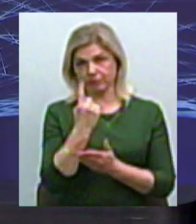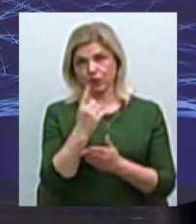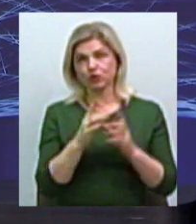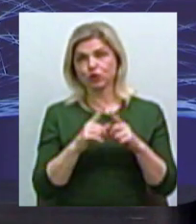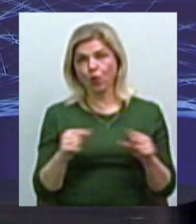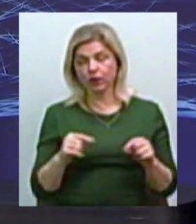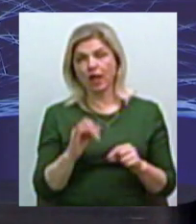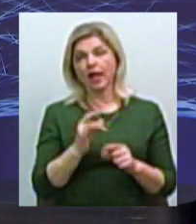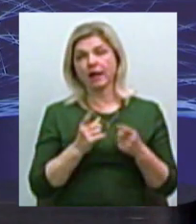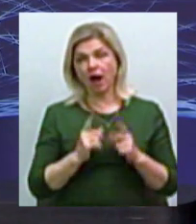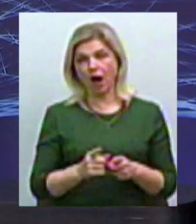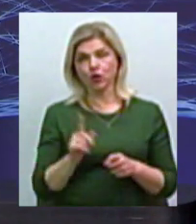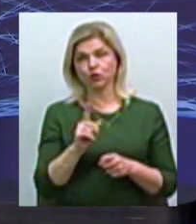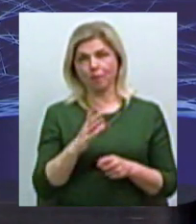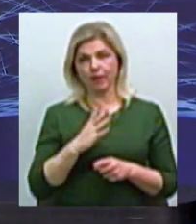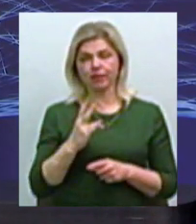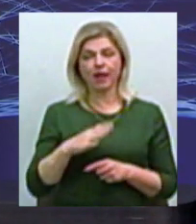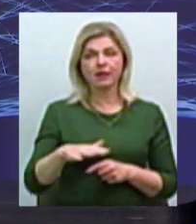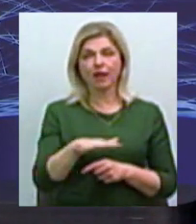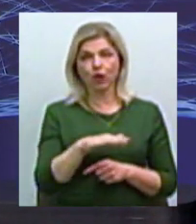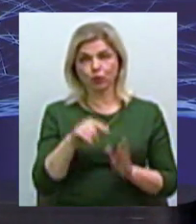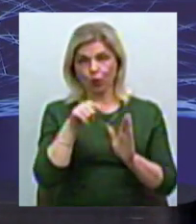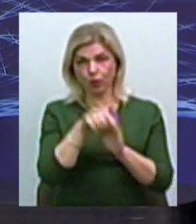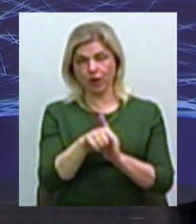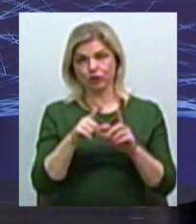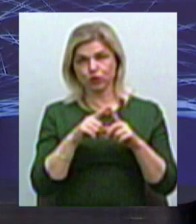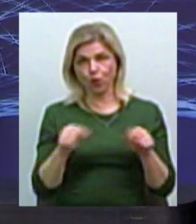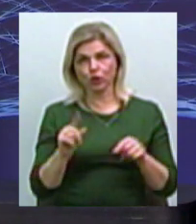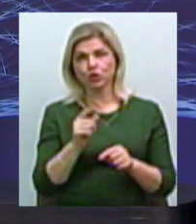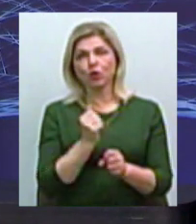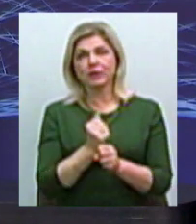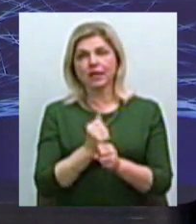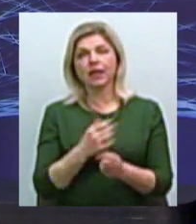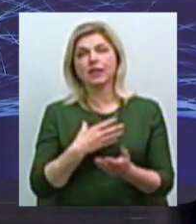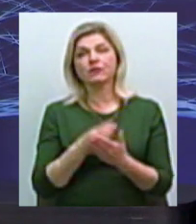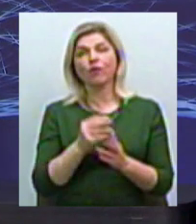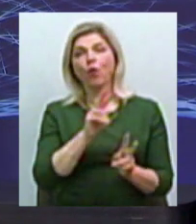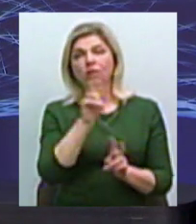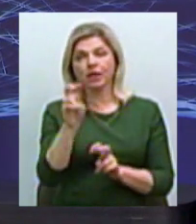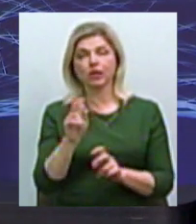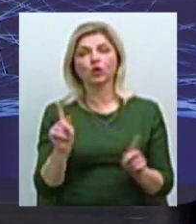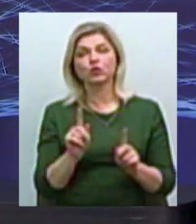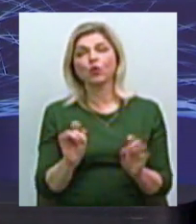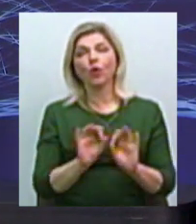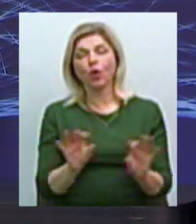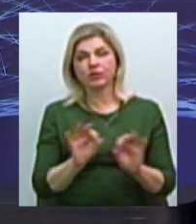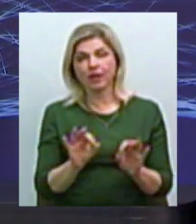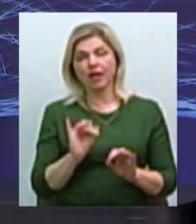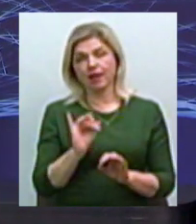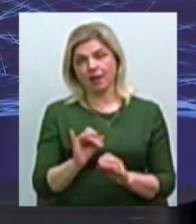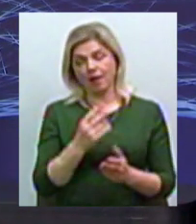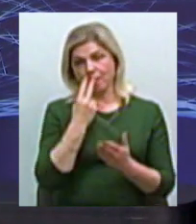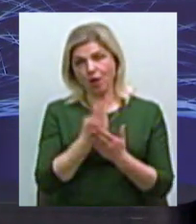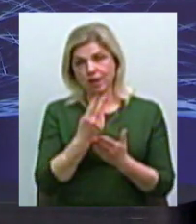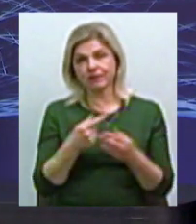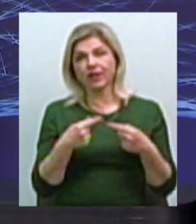це було на території школи, щоб діти самі створювали контент, який ви не хотіли висвітити, і щоб вони показували інші, так